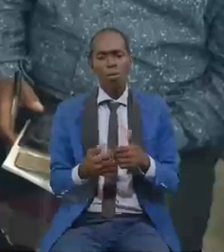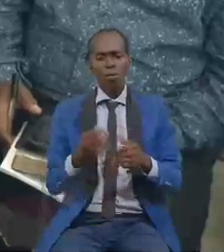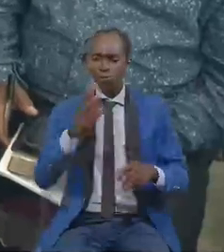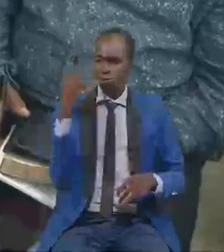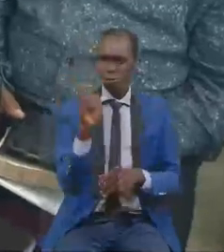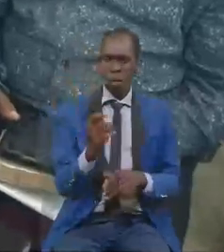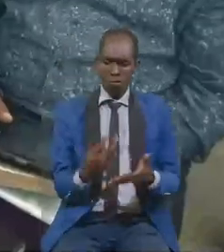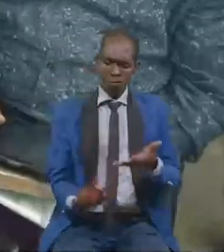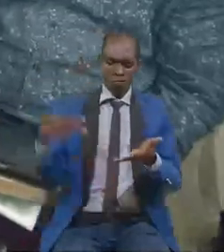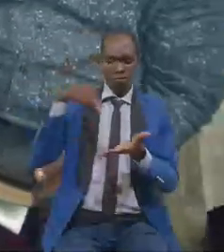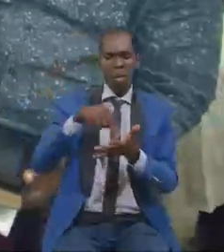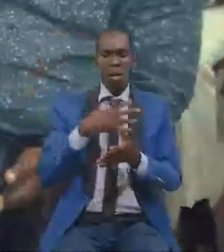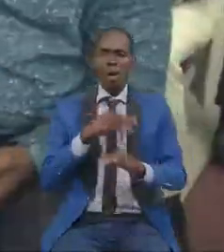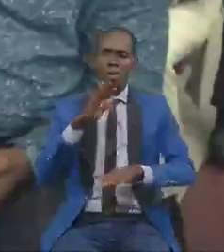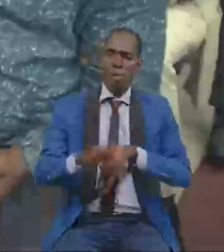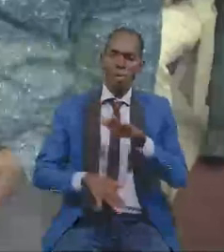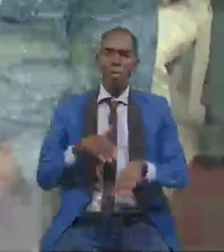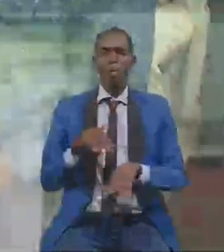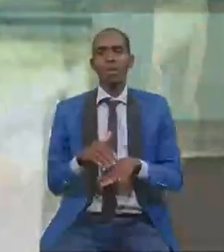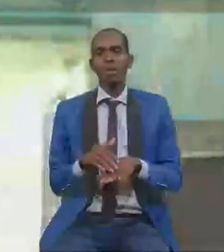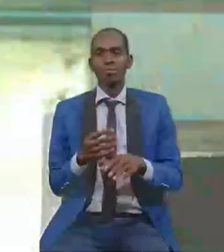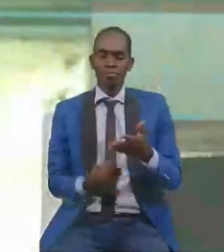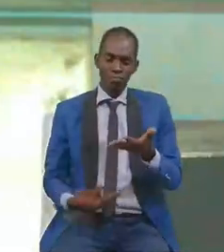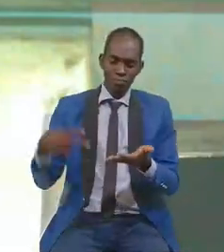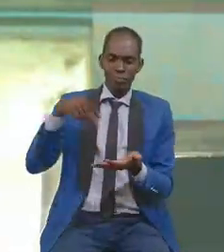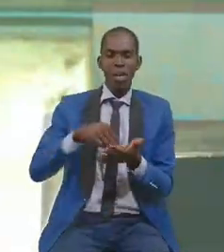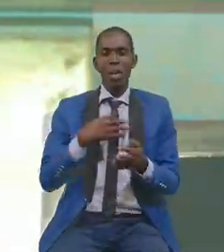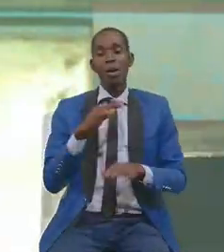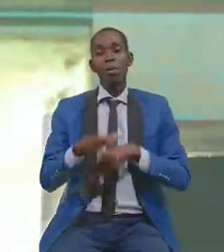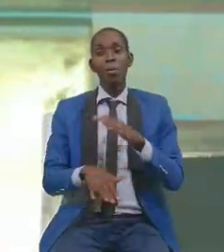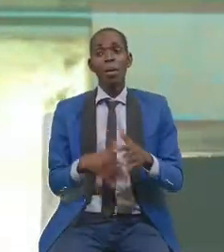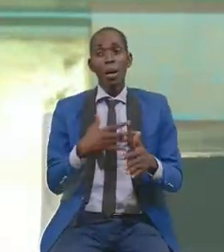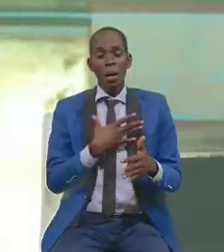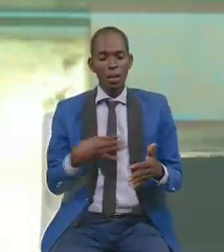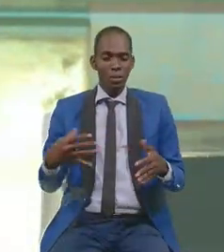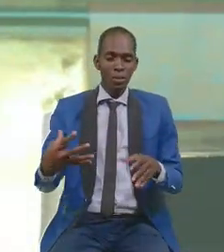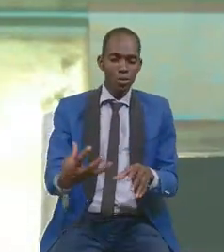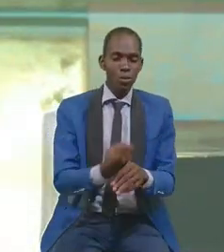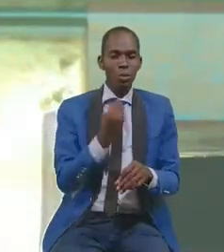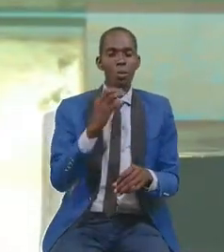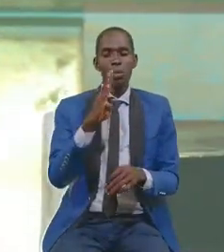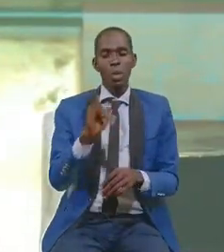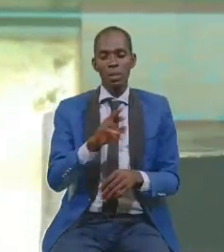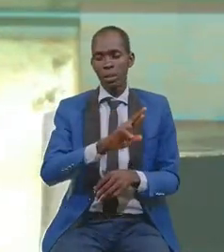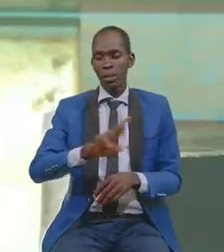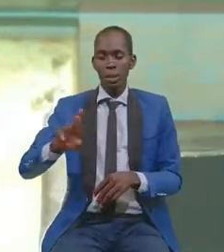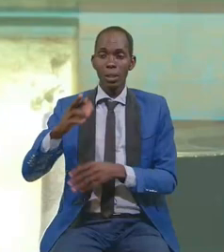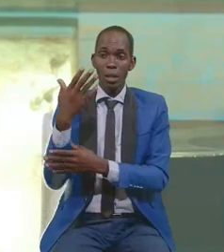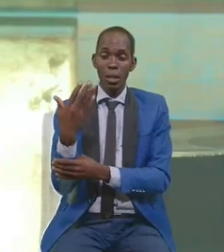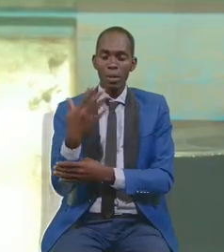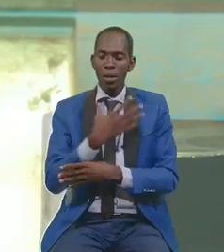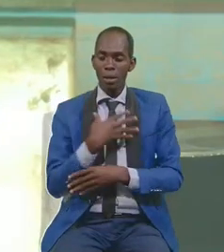marche. Lève-toi et marche. Et le prenant par la main droite, il le fit